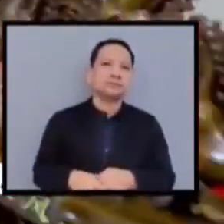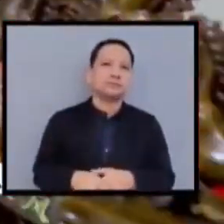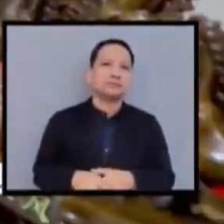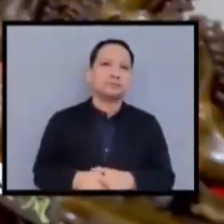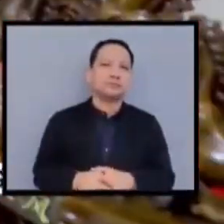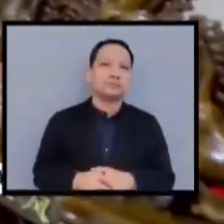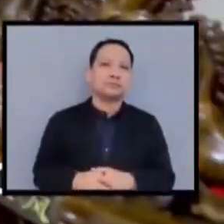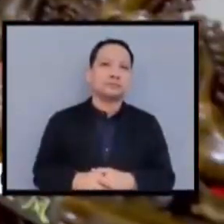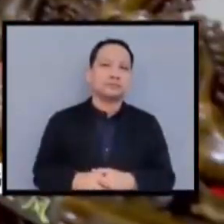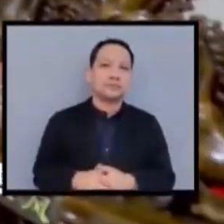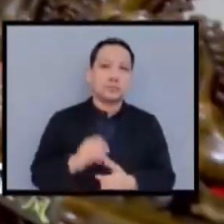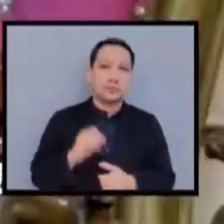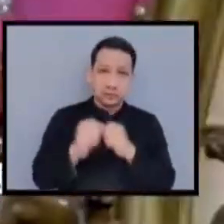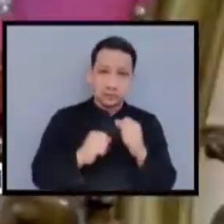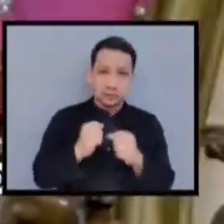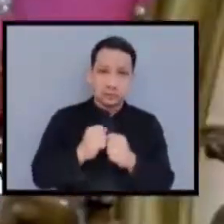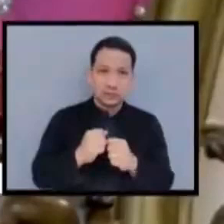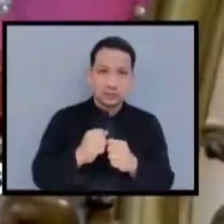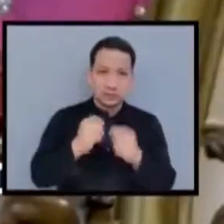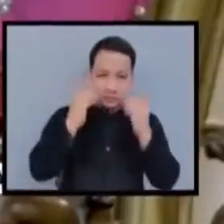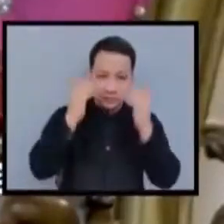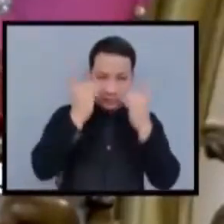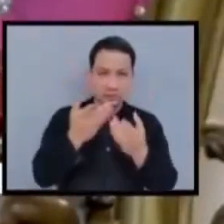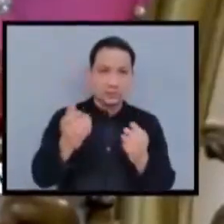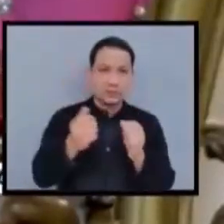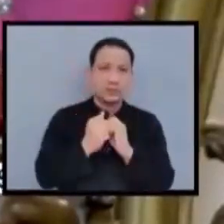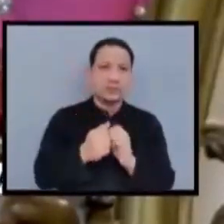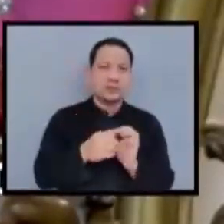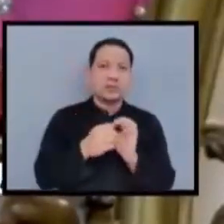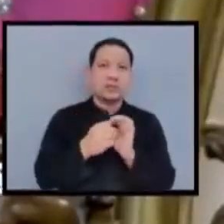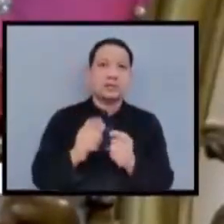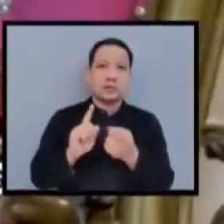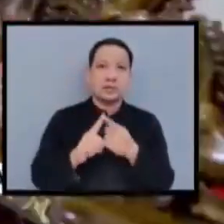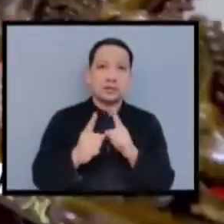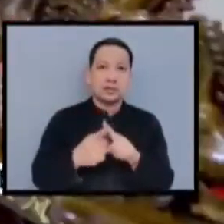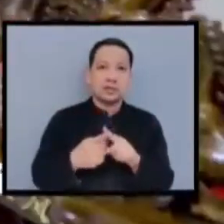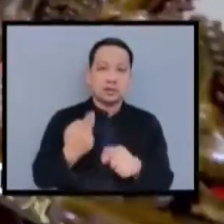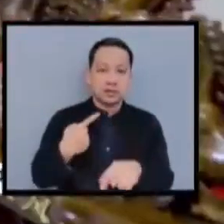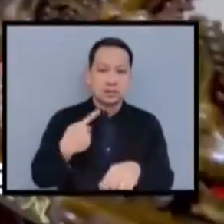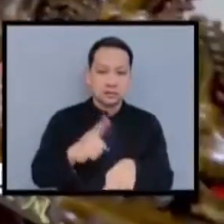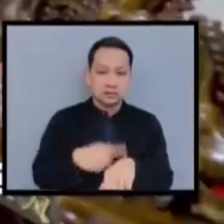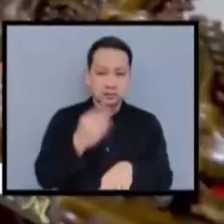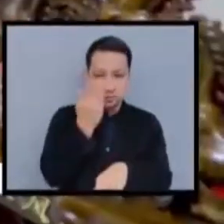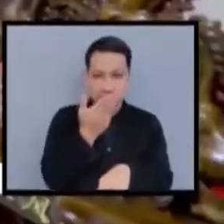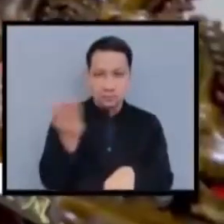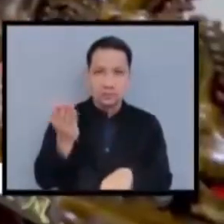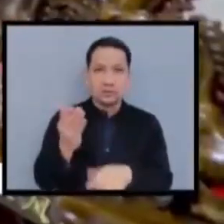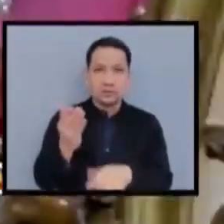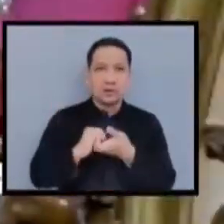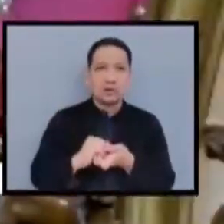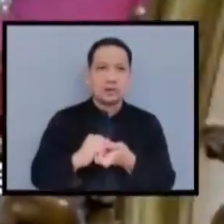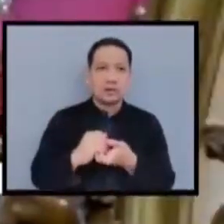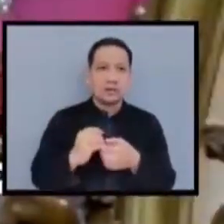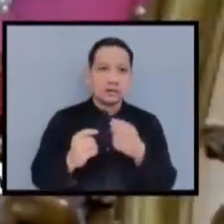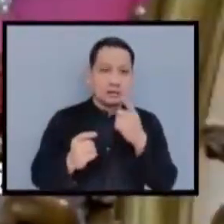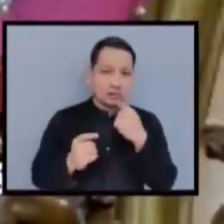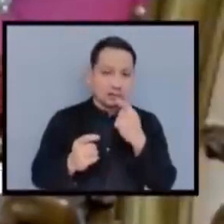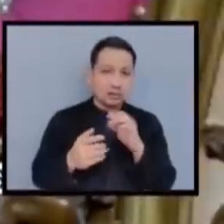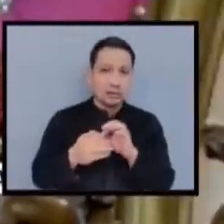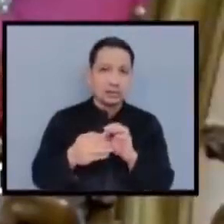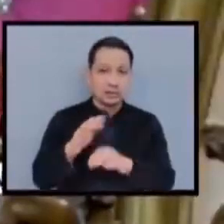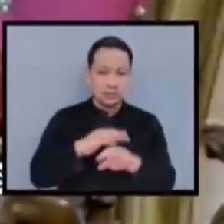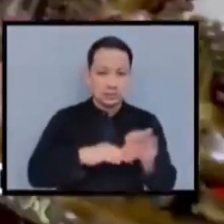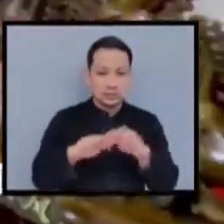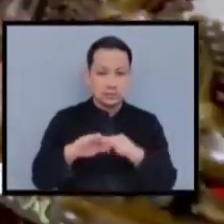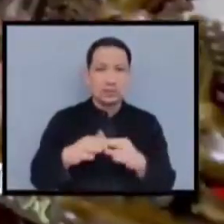Dog naman na magaling ka makisama sa kaibigan pero huwag kalimutan maglaan ng oras naman kay partner. Magsuot ng rose quartz sa left hand para happy